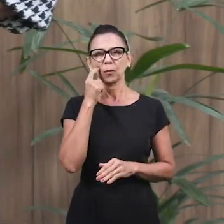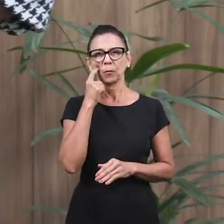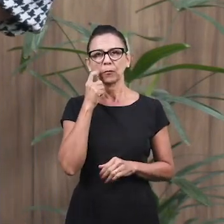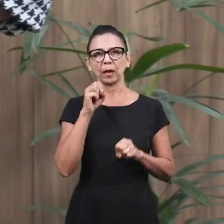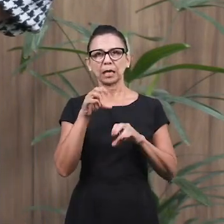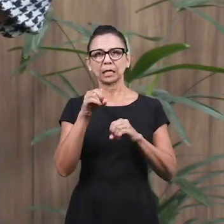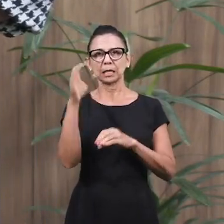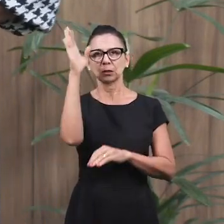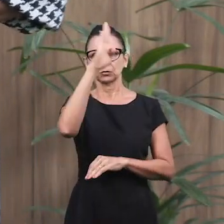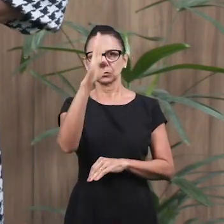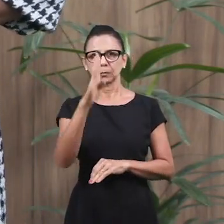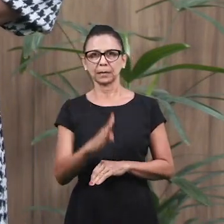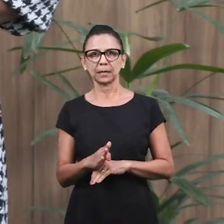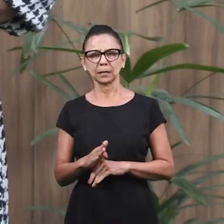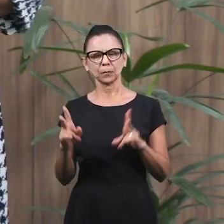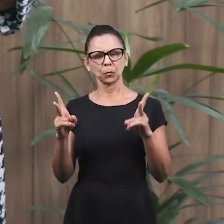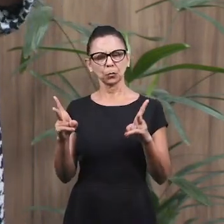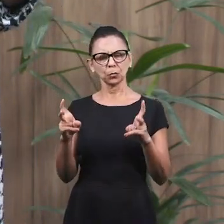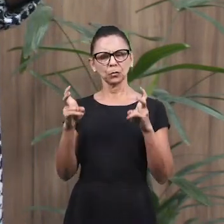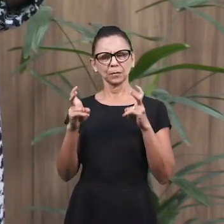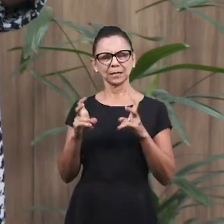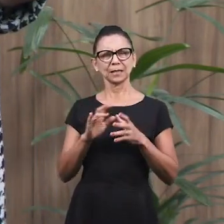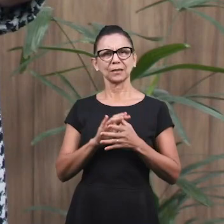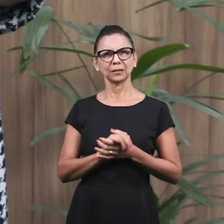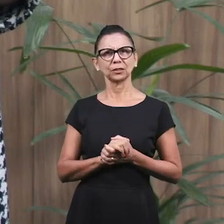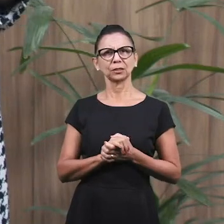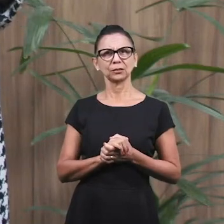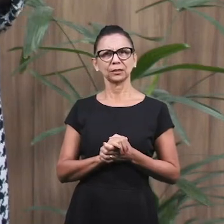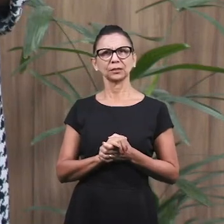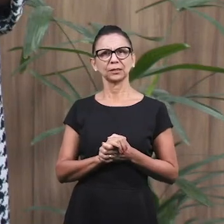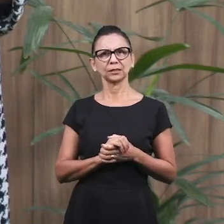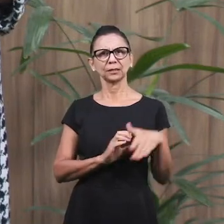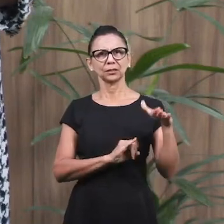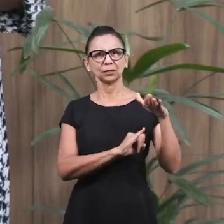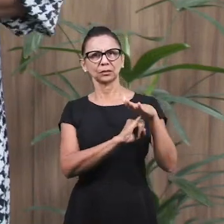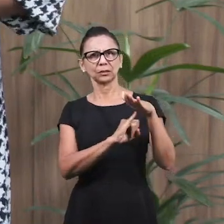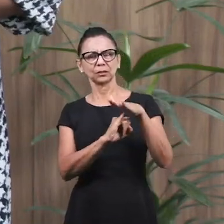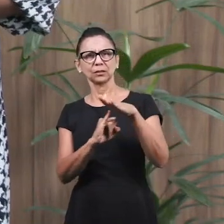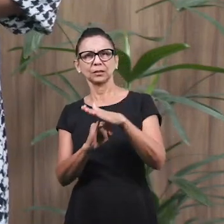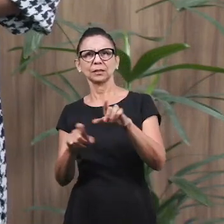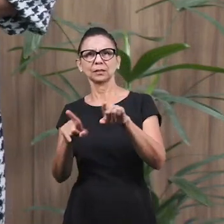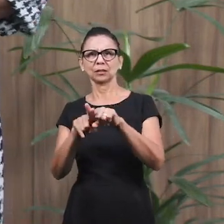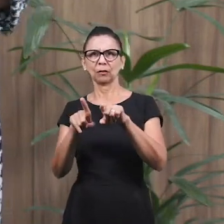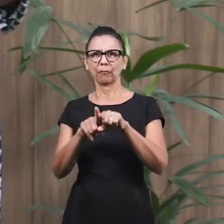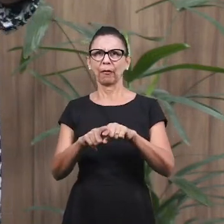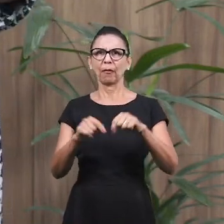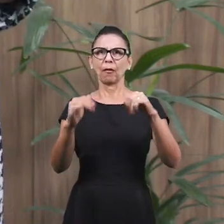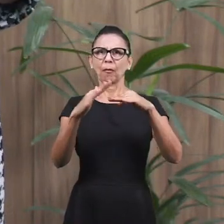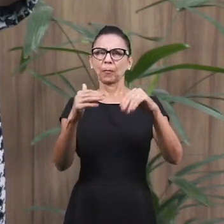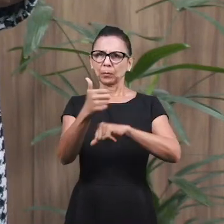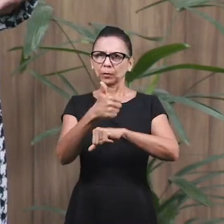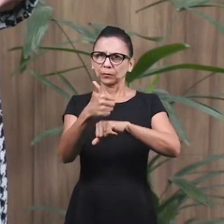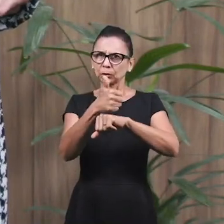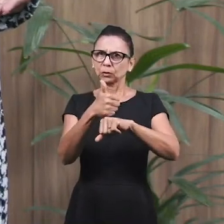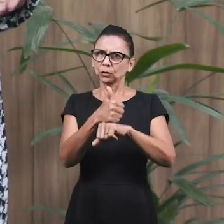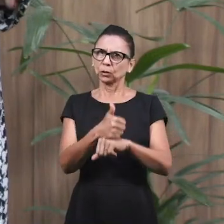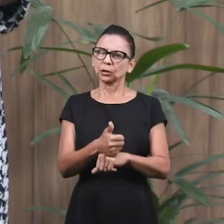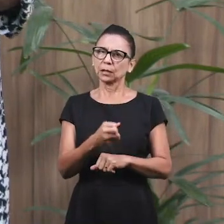Сегодня мы поговорим об учении. Мы поговорим о